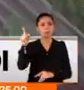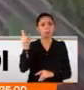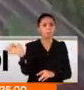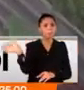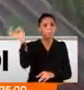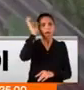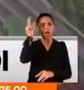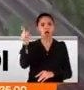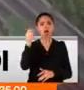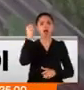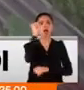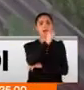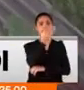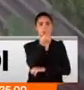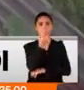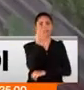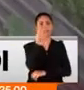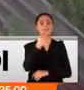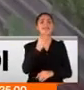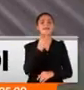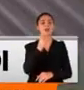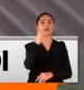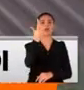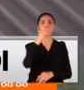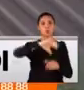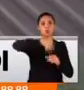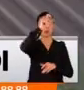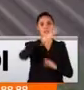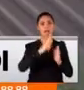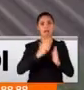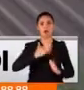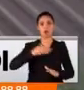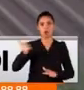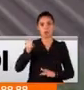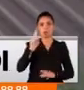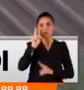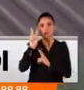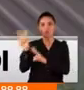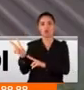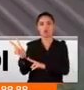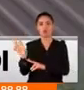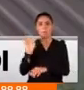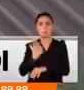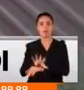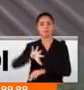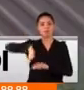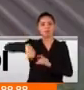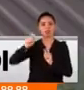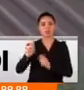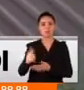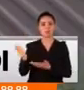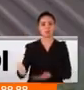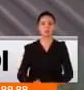geldi. Kamyonetle gelen ikisi kadın, üç hırsız evin önündeki motoru görünce fırsatı kaçırmadı.